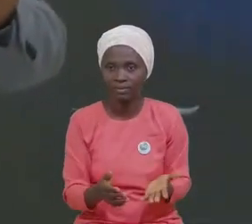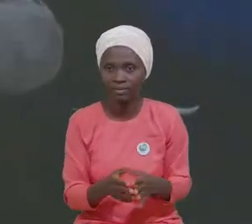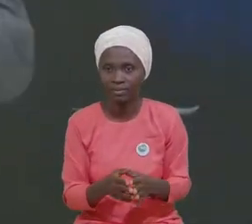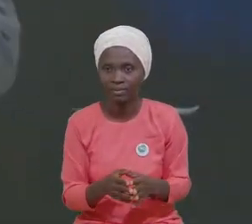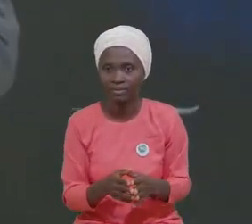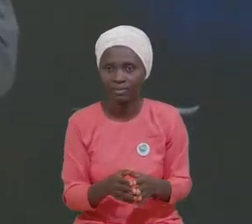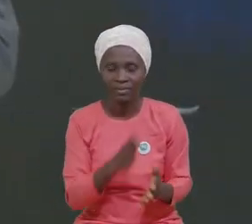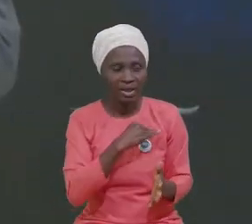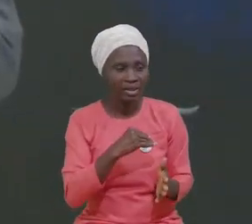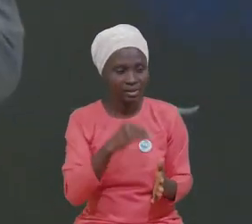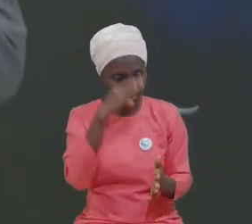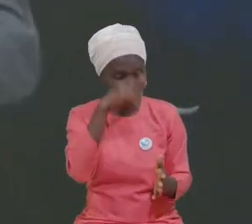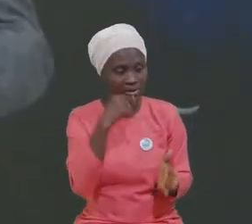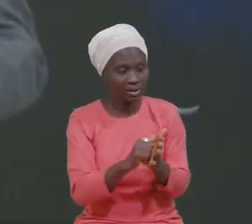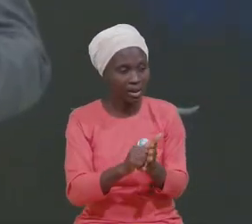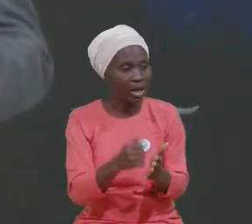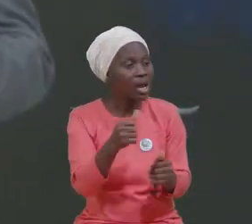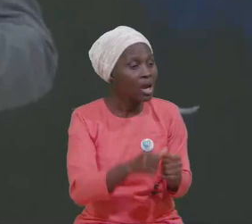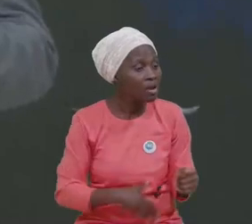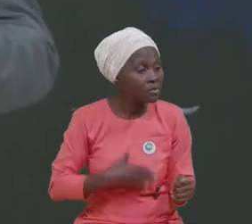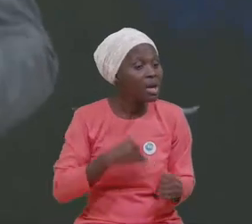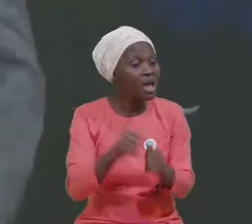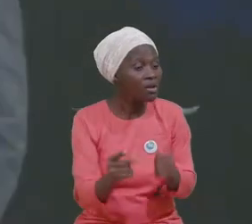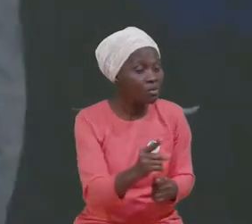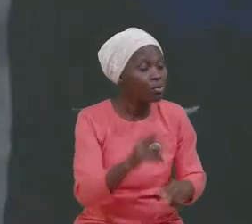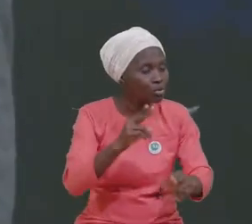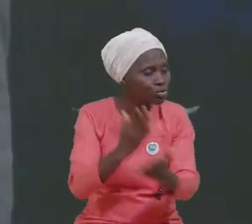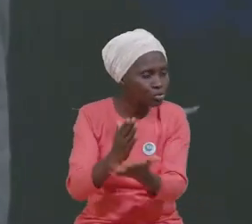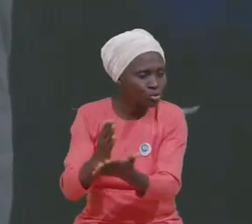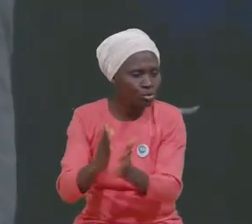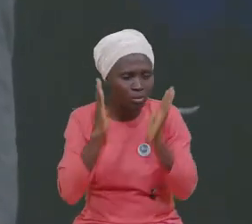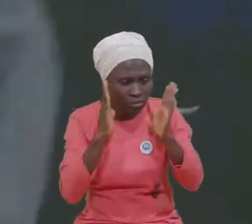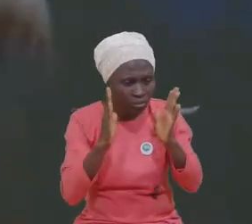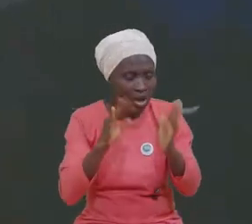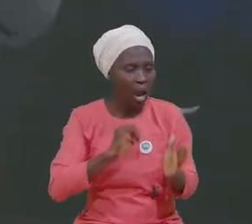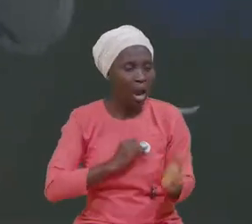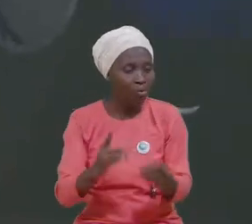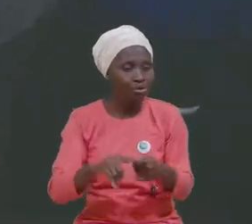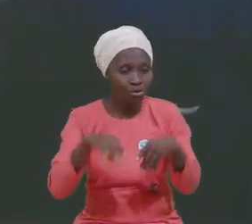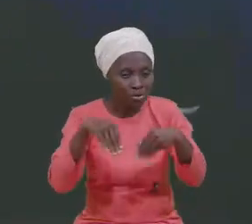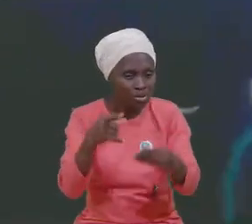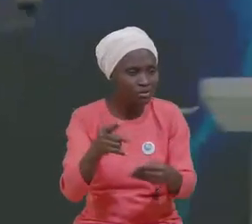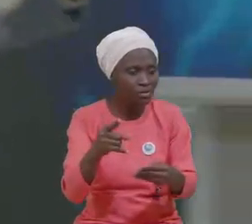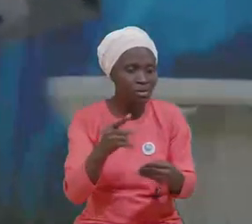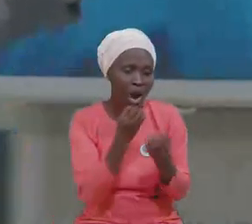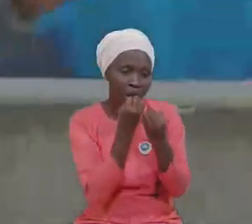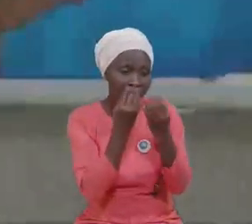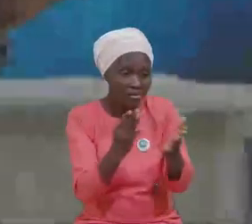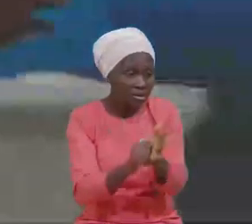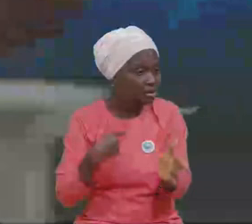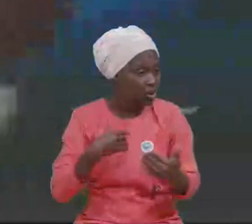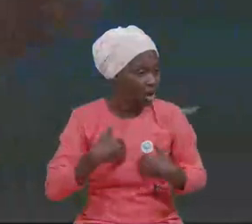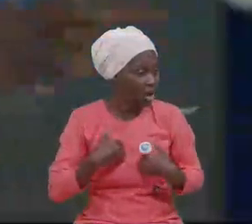a dit, tout le monde, écoutez, écoutez, je vais vous dire quelque chose. Je veux vous donner une information. Nous